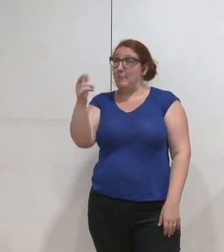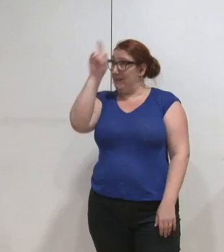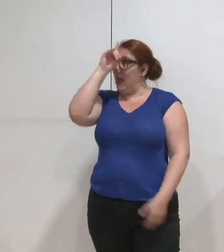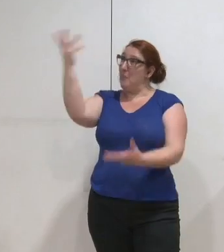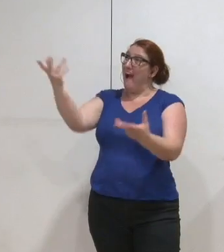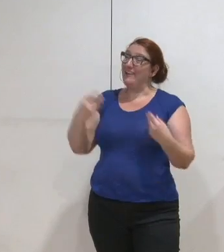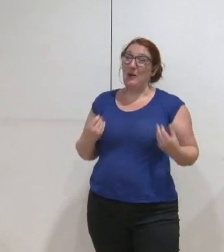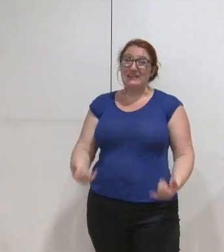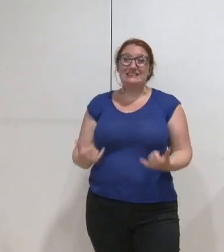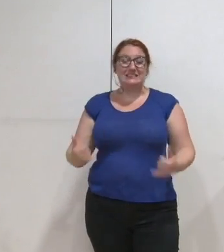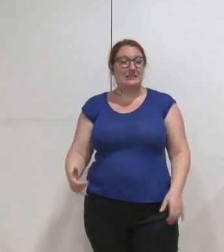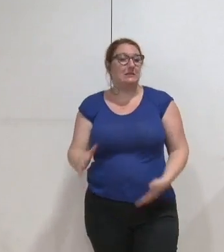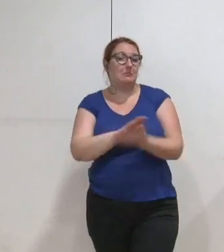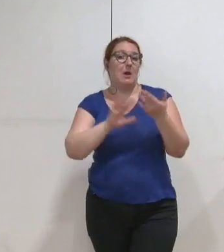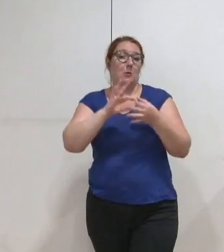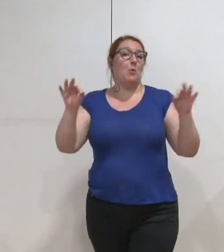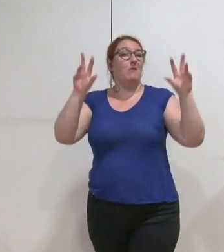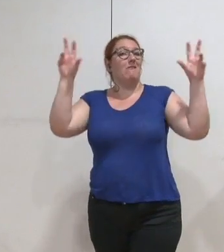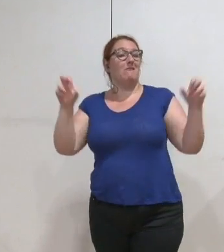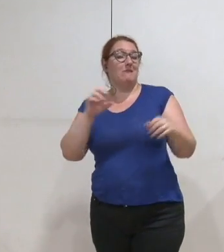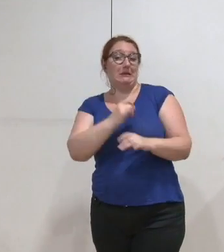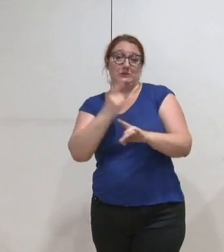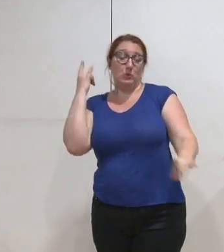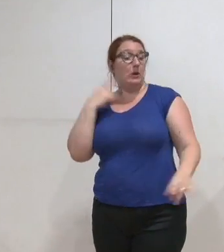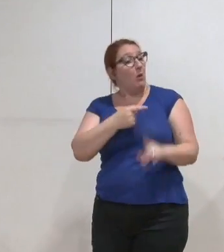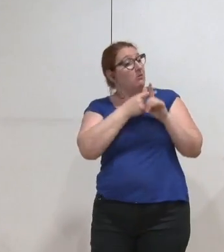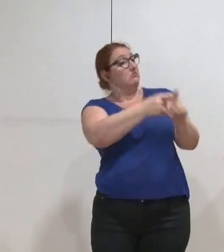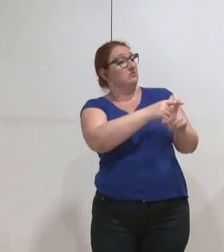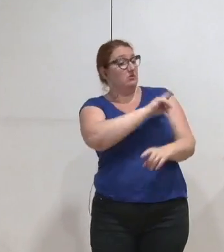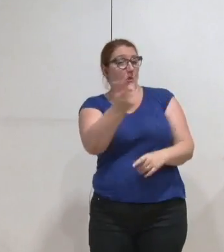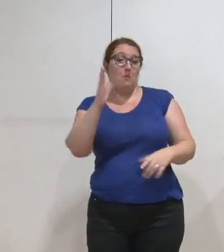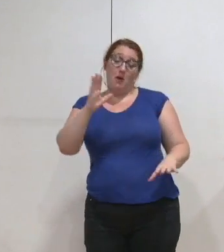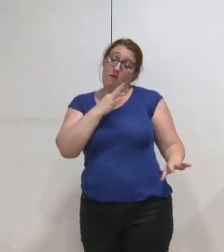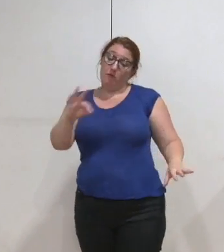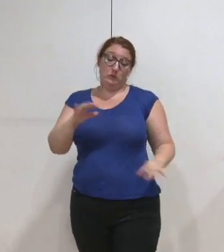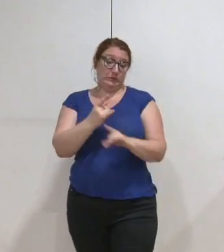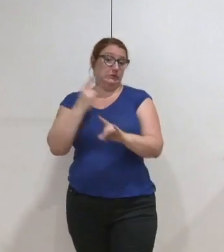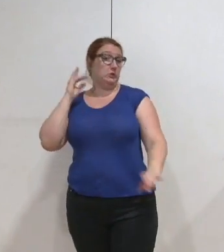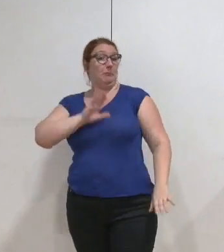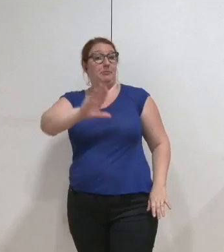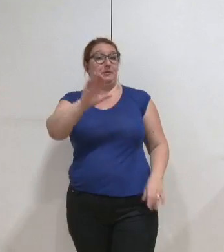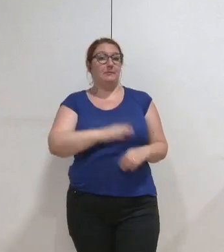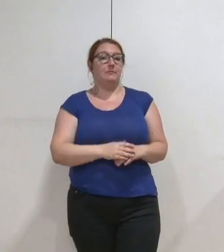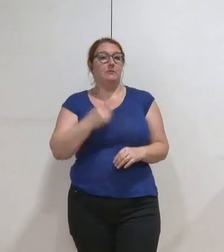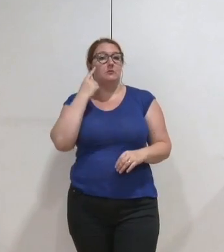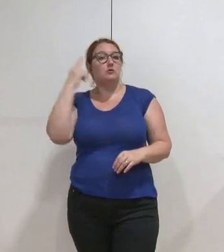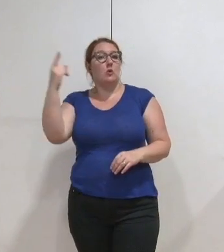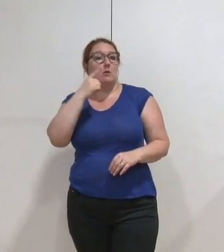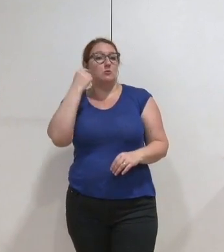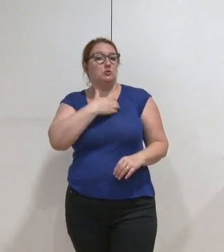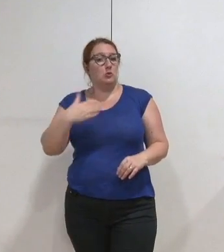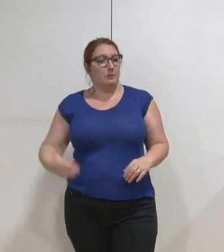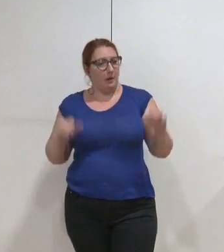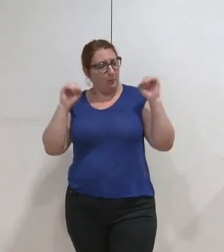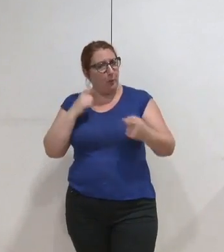qui êtes en cause et vous le savez très bien mais c'est un fait d'histoire de France alors moi je crois Monsieur le Maire que vous pourriez quand même réfléchir un